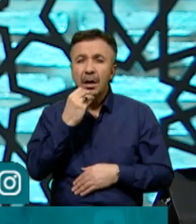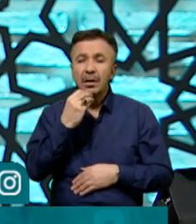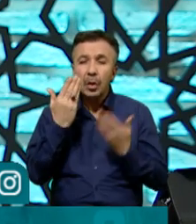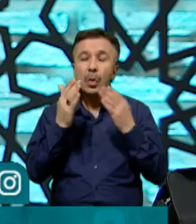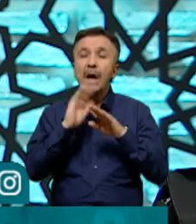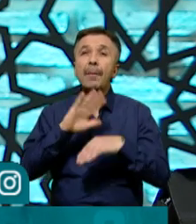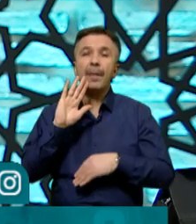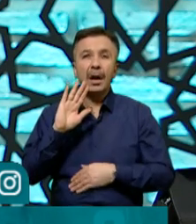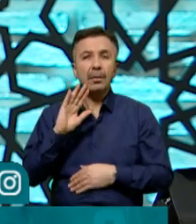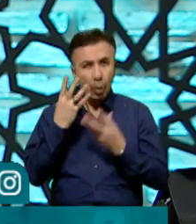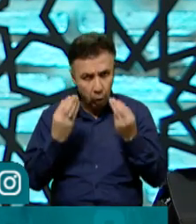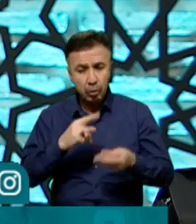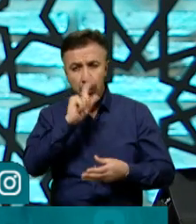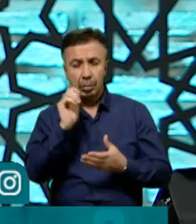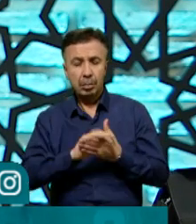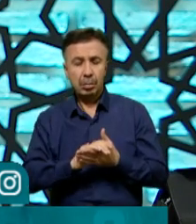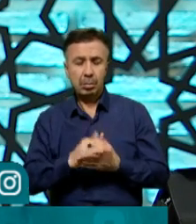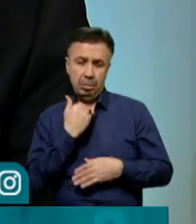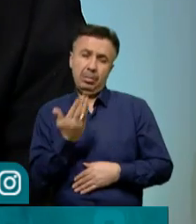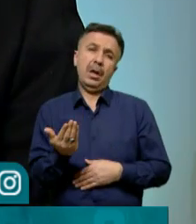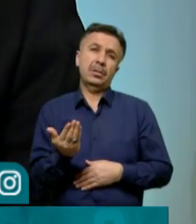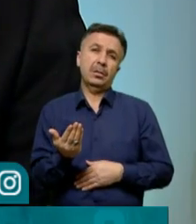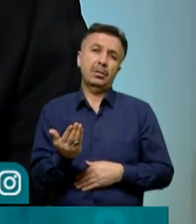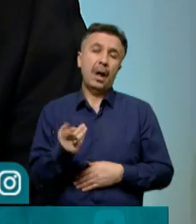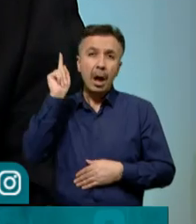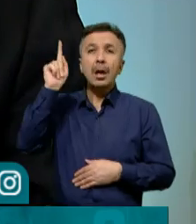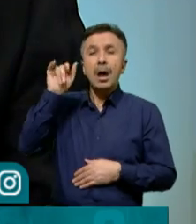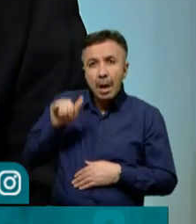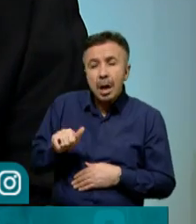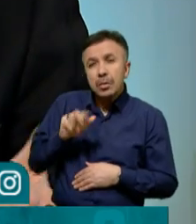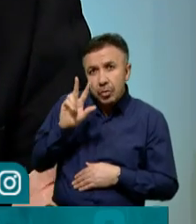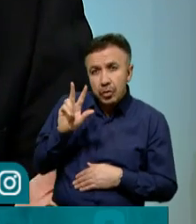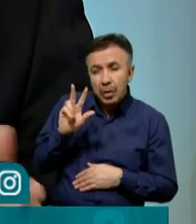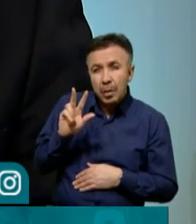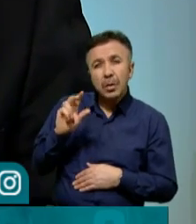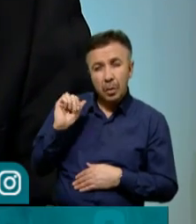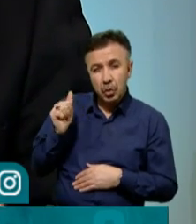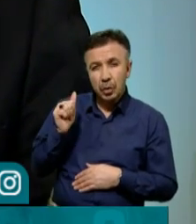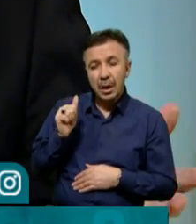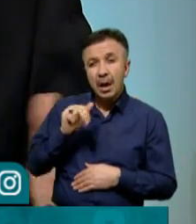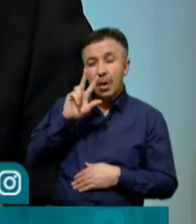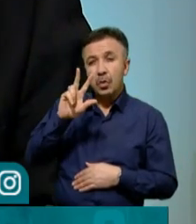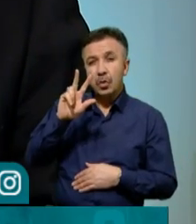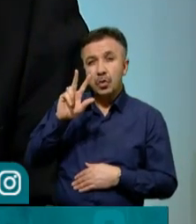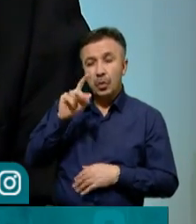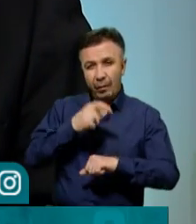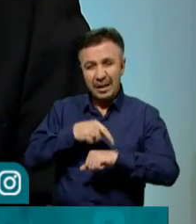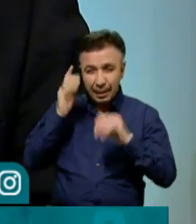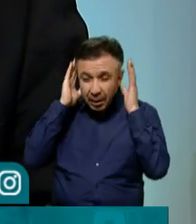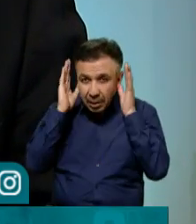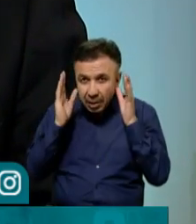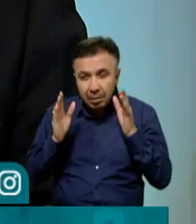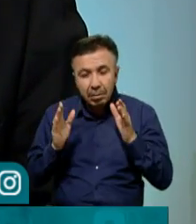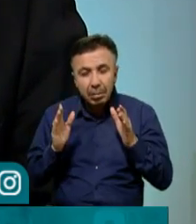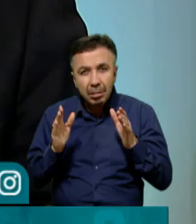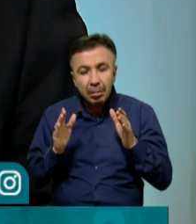elhamdülillah demeyelim. Olmaz. Allah'ın hakkı üç. O zaman günde üç vakit namaz kıldık mı hakkını ifa ettik. Daha ondan